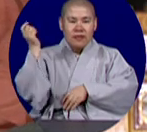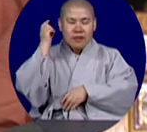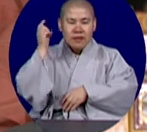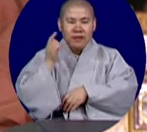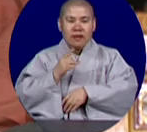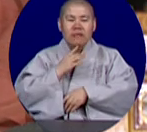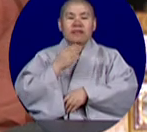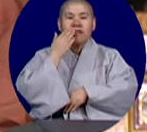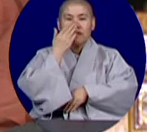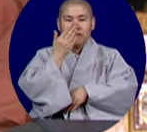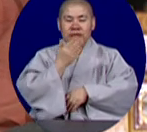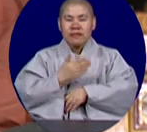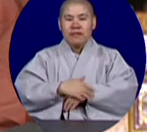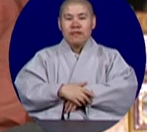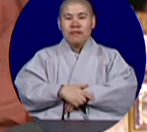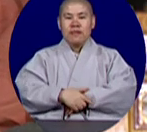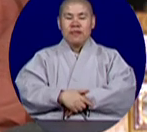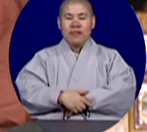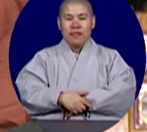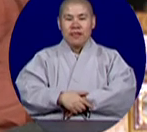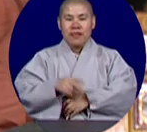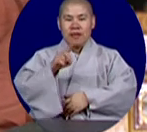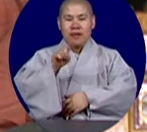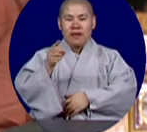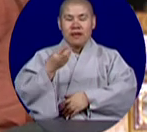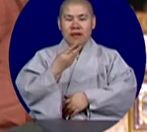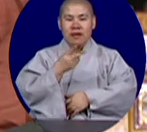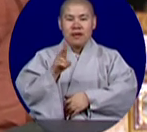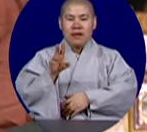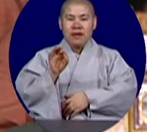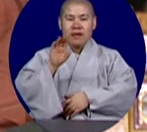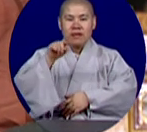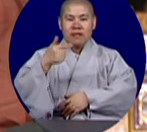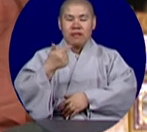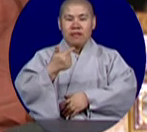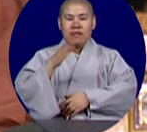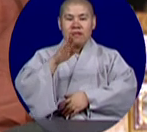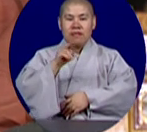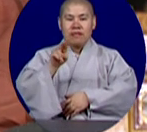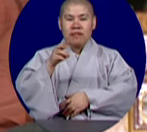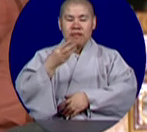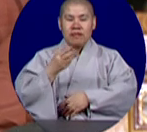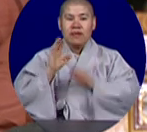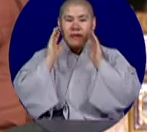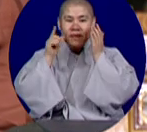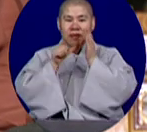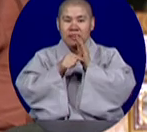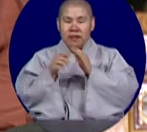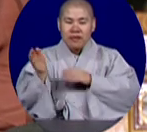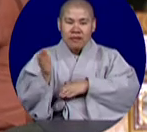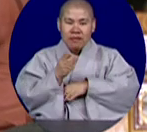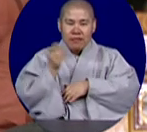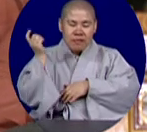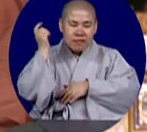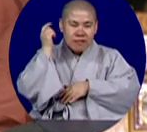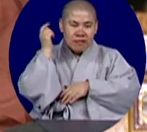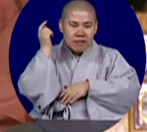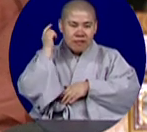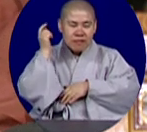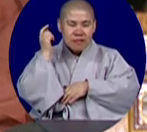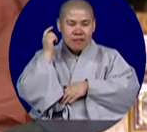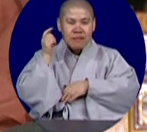되는 겁니다. 그럼 사량분별 참 무섭거든요. 이제 어릴 때부터 듣던 법문이 바로 그런